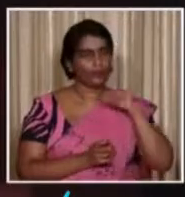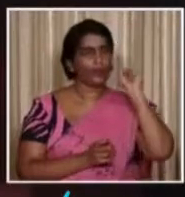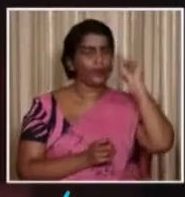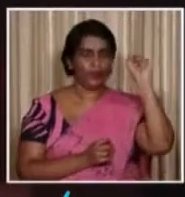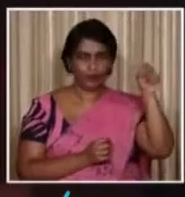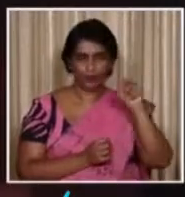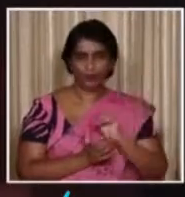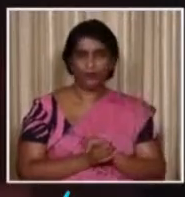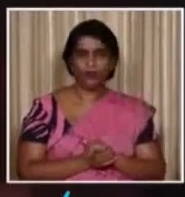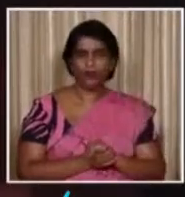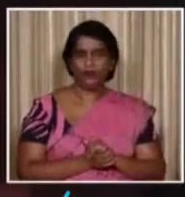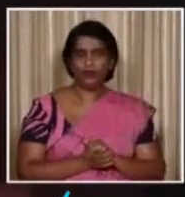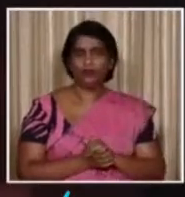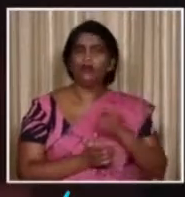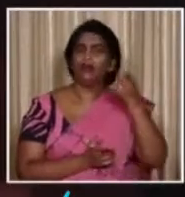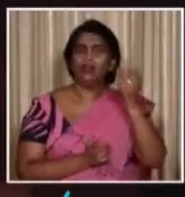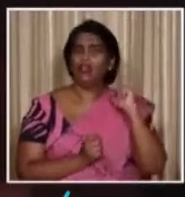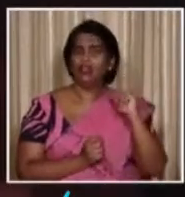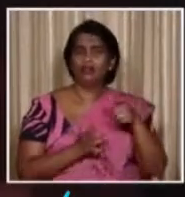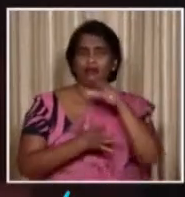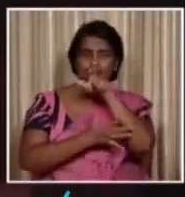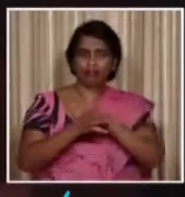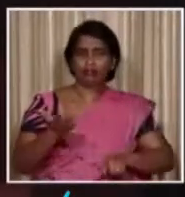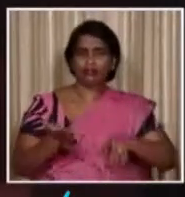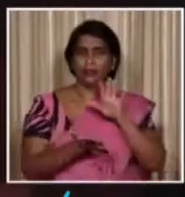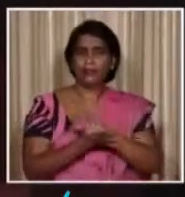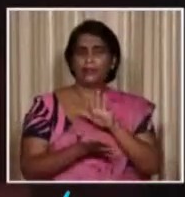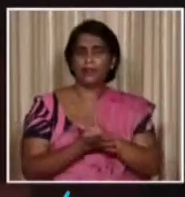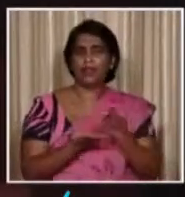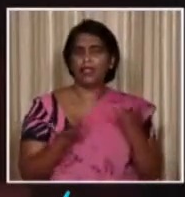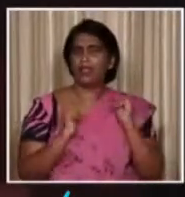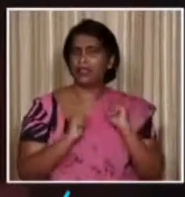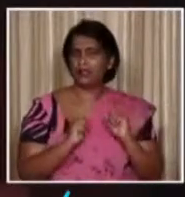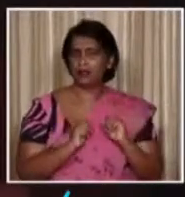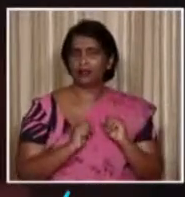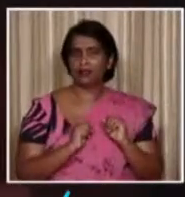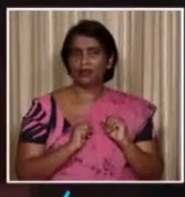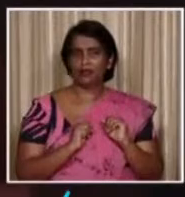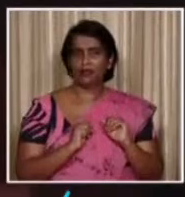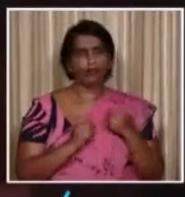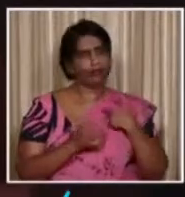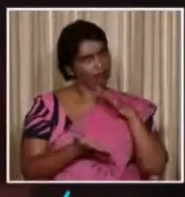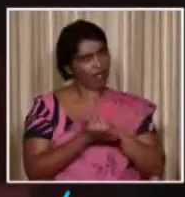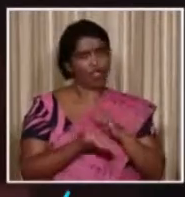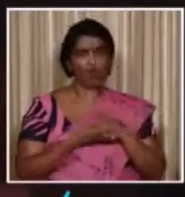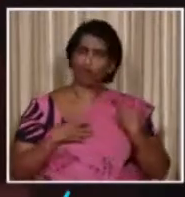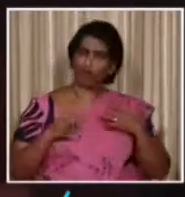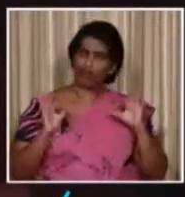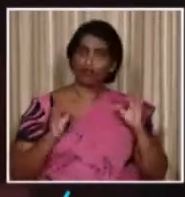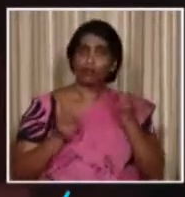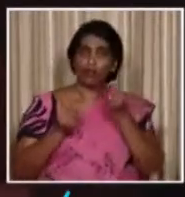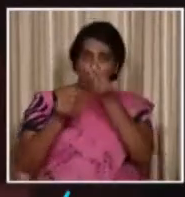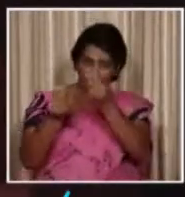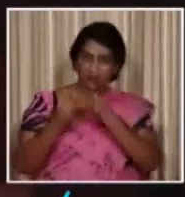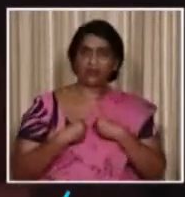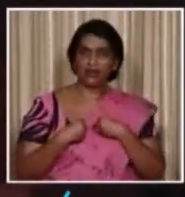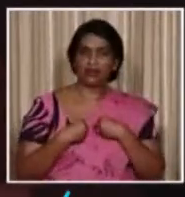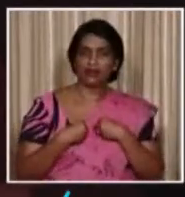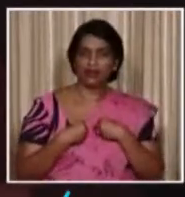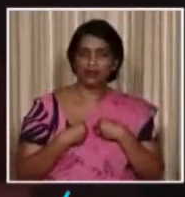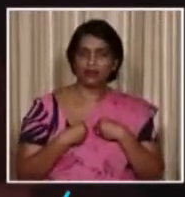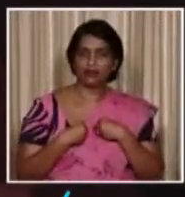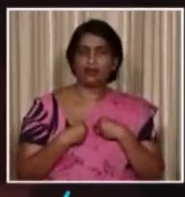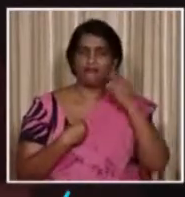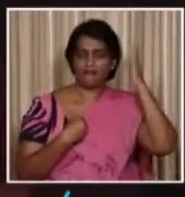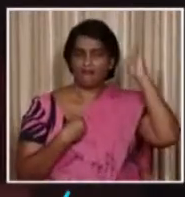ඇහුවා ඇයි ඕගොල්ලෝ මේ බැලට් පේපර්ස් print කරන්නේ නැත්තේ කියලා. ඒගොල්ලෝ කියන අපි print කරන්න සූදානම්. සල්ලි ටික දෙන්න කියලා. මේ මේ